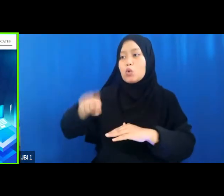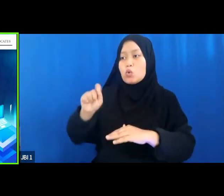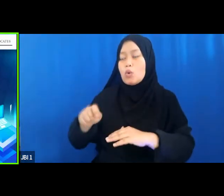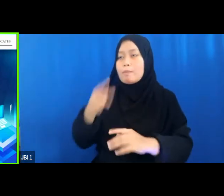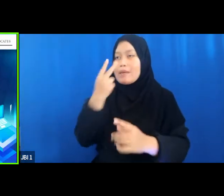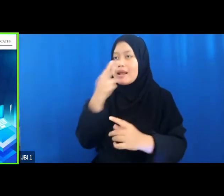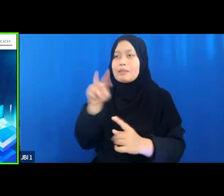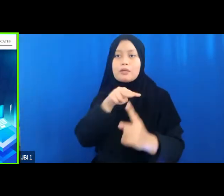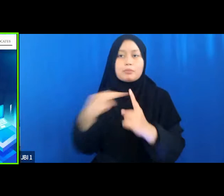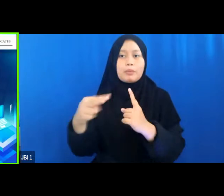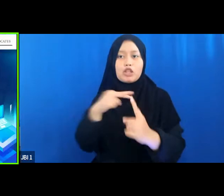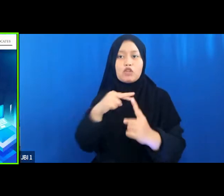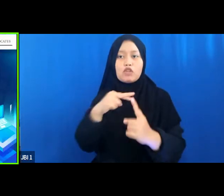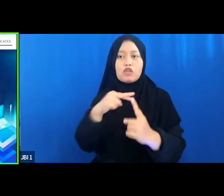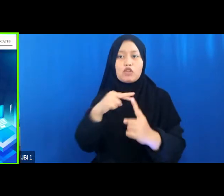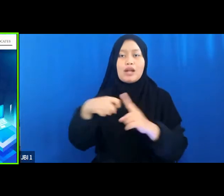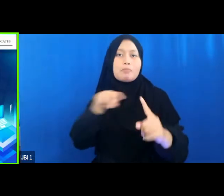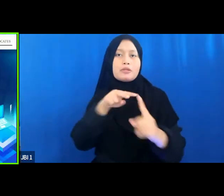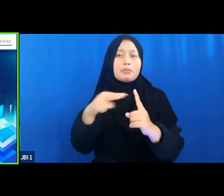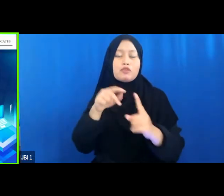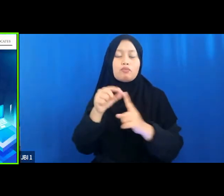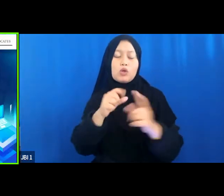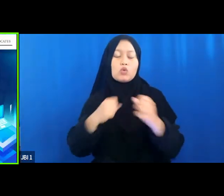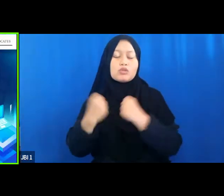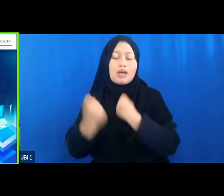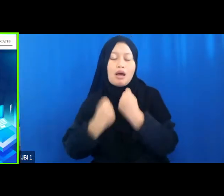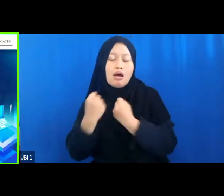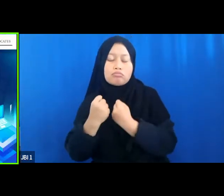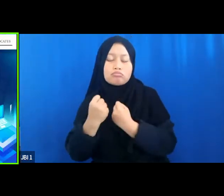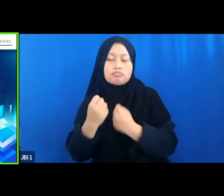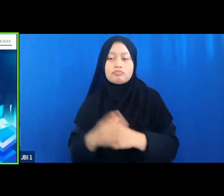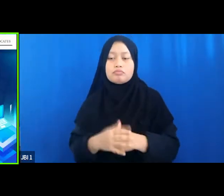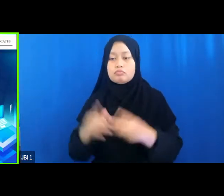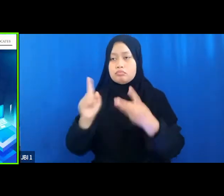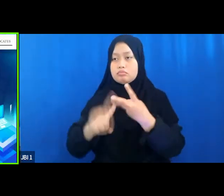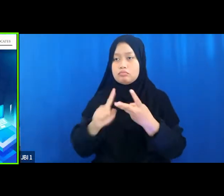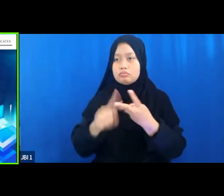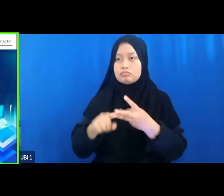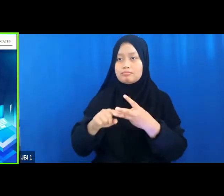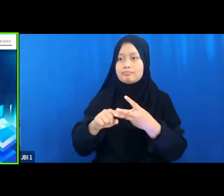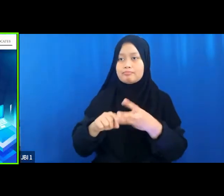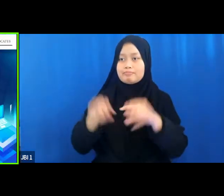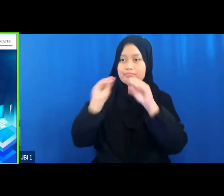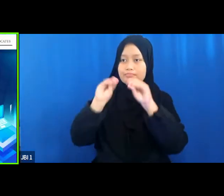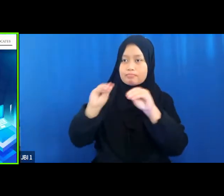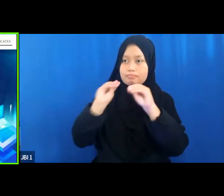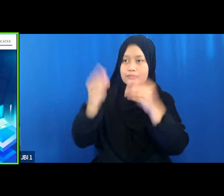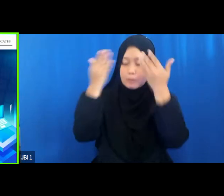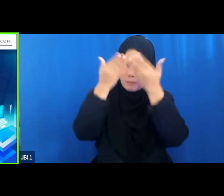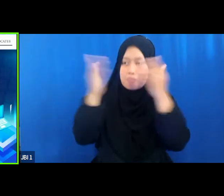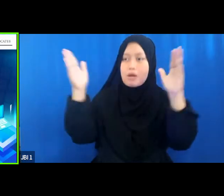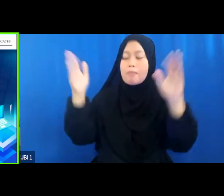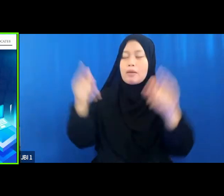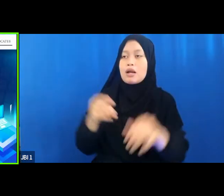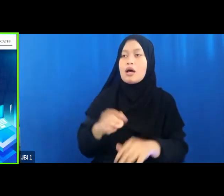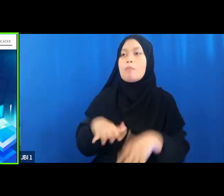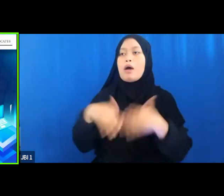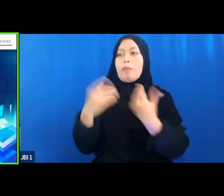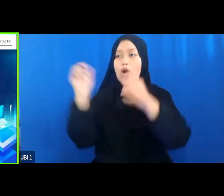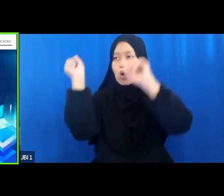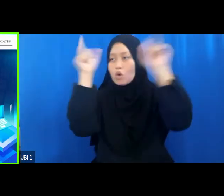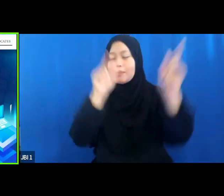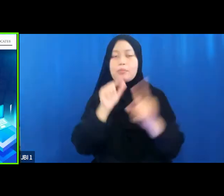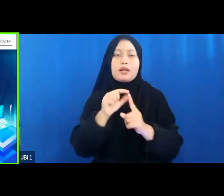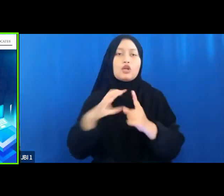corporate garis perspektif perusahaan terus kedua untuk memberikan pemahaman mengenai bagaimana konsep perlindungan